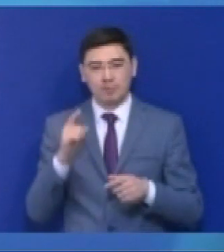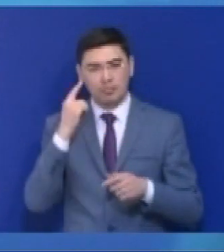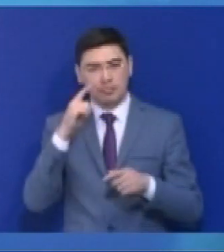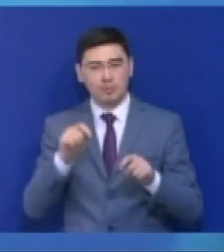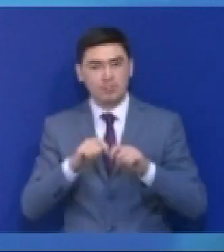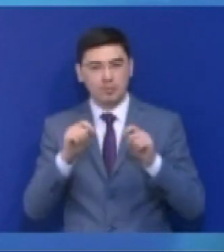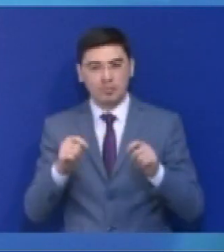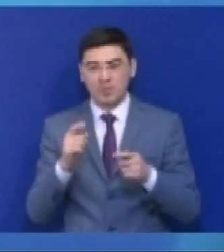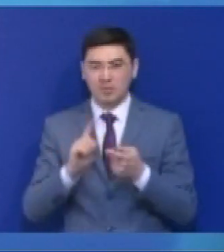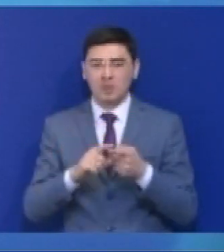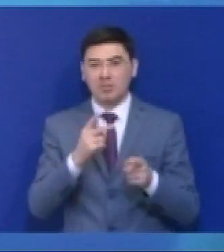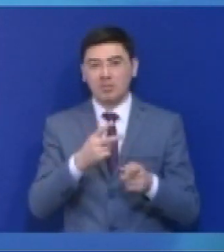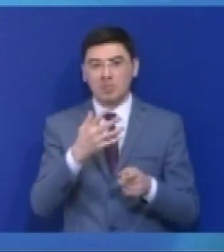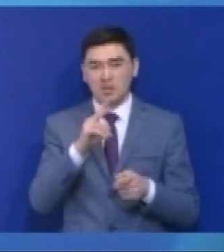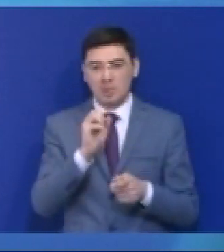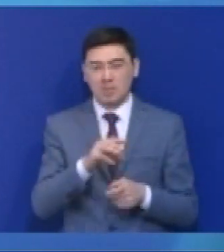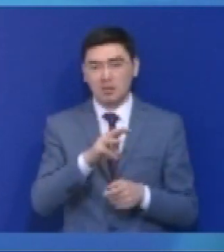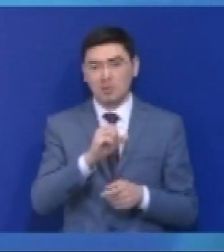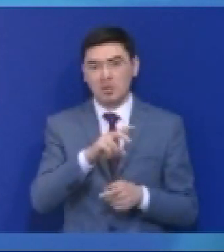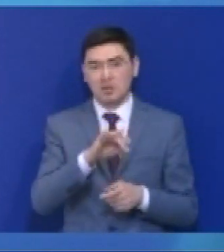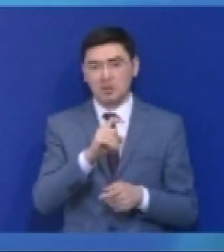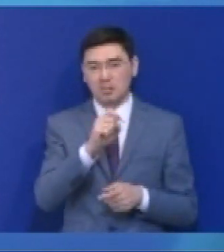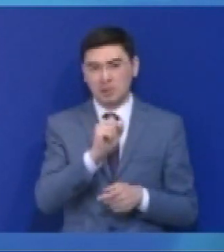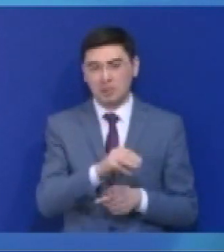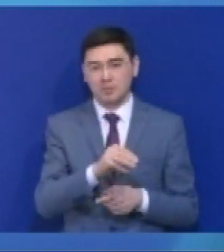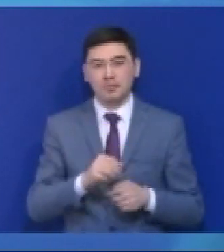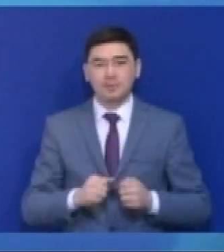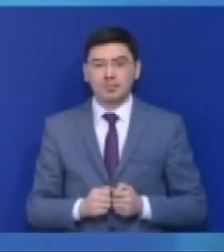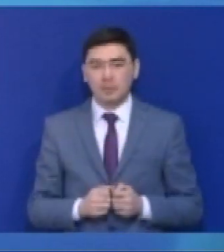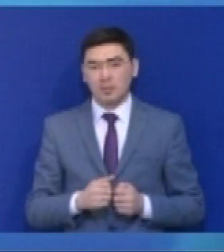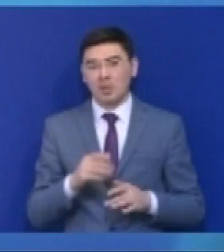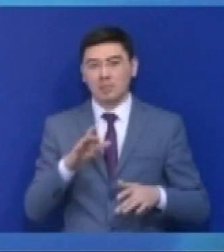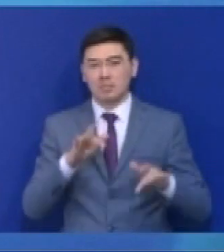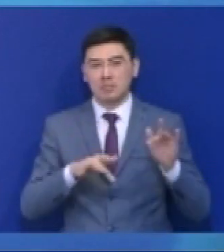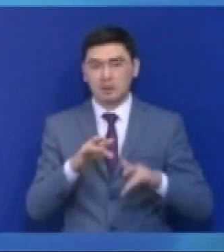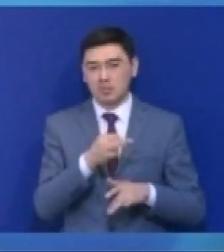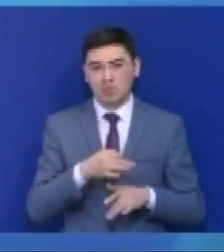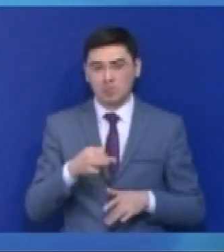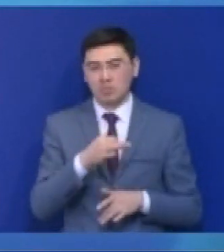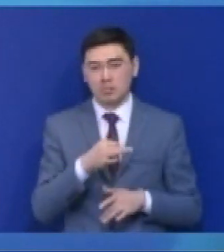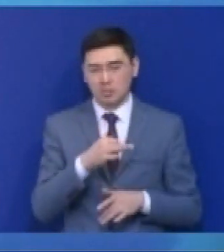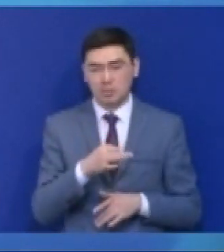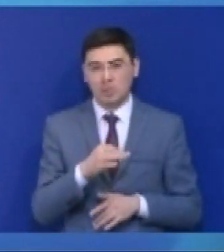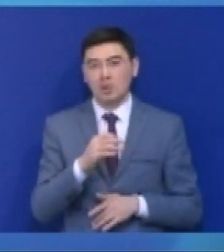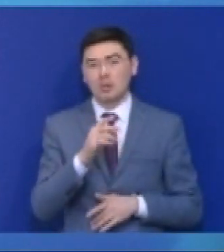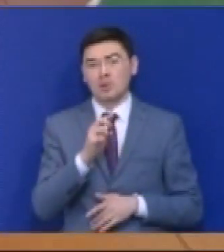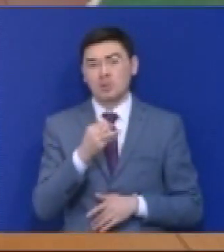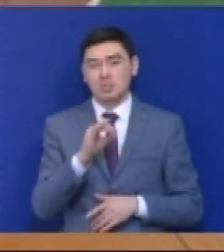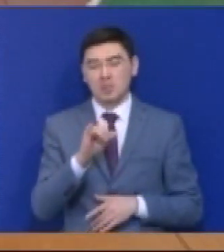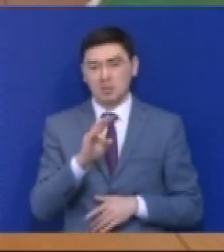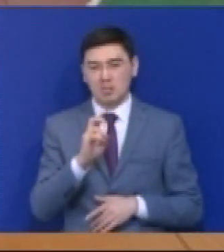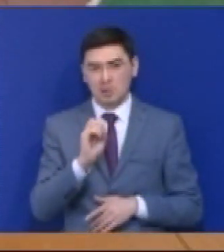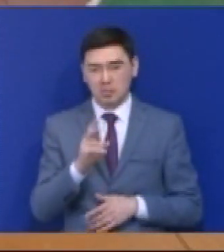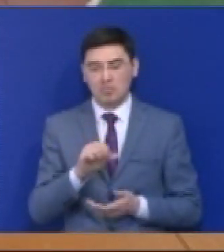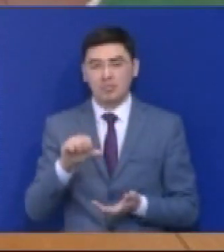и 25-летию маслихатов Казахстана. Мероприятие также посетил секретарь городского маслихата Бейсенбек Акжалов. В честь